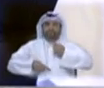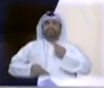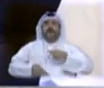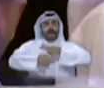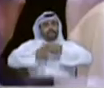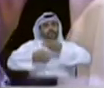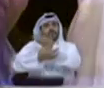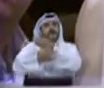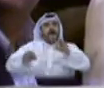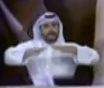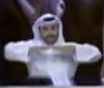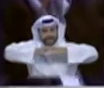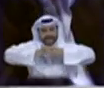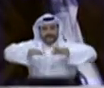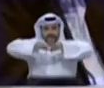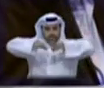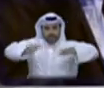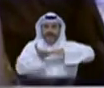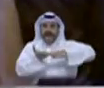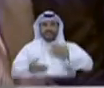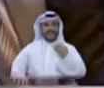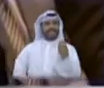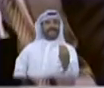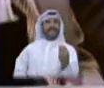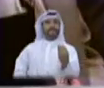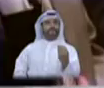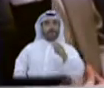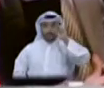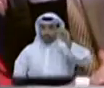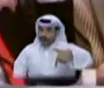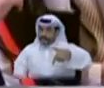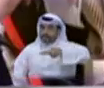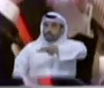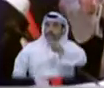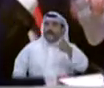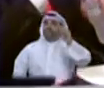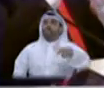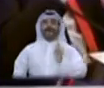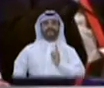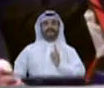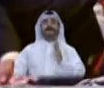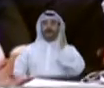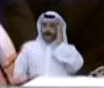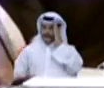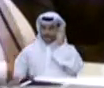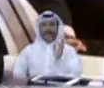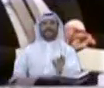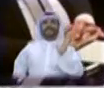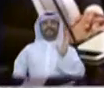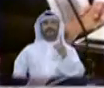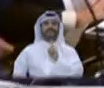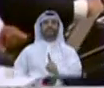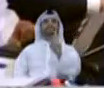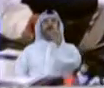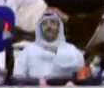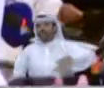للوطن وهذه الأرض الطيبة والتي تشمل يعني مواطنين ومقيمين بنفس الوقت. فأنا أجزم أن القطاع